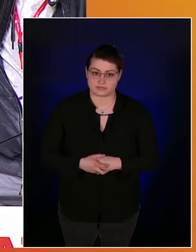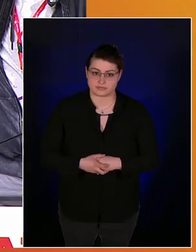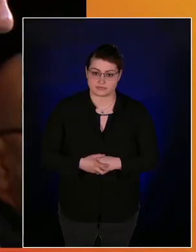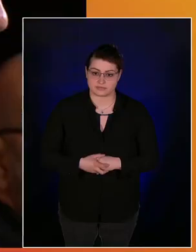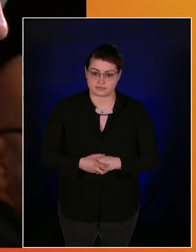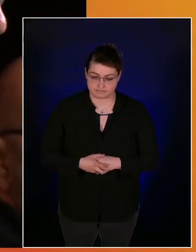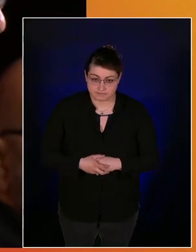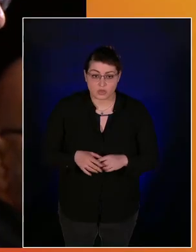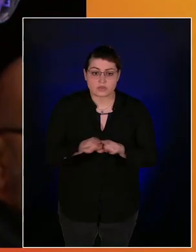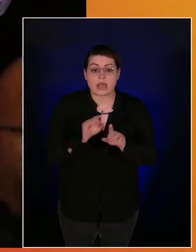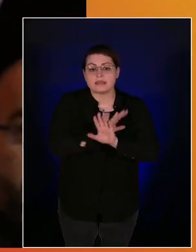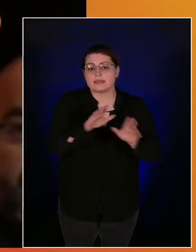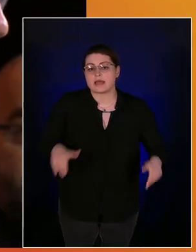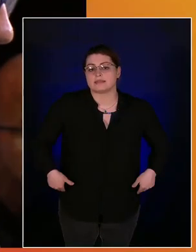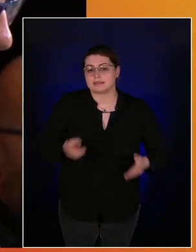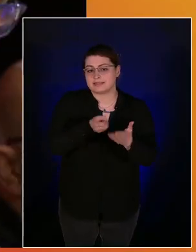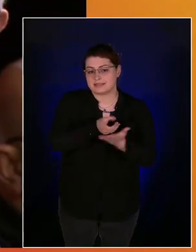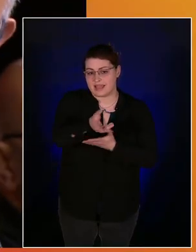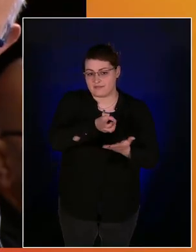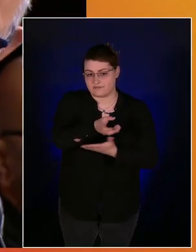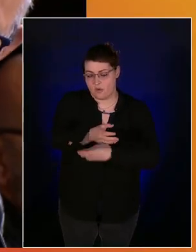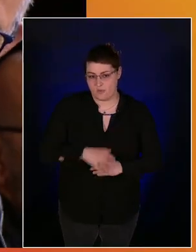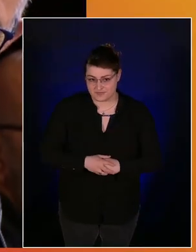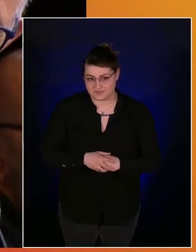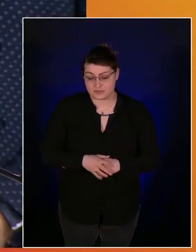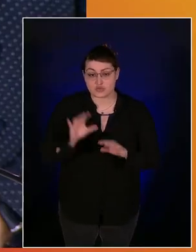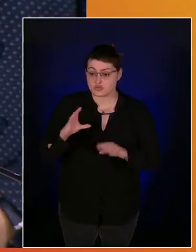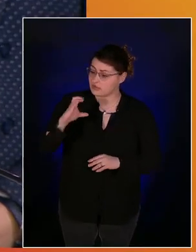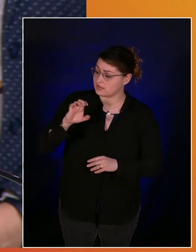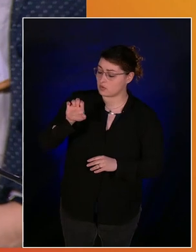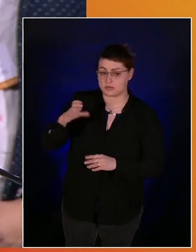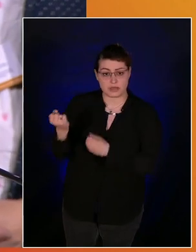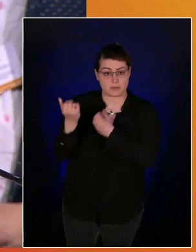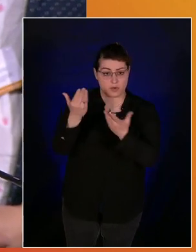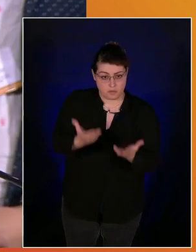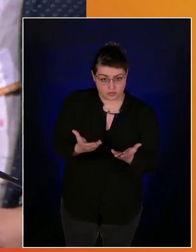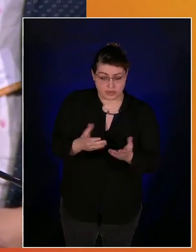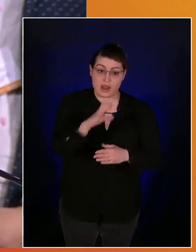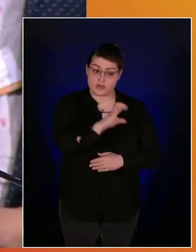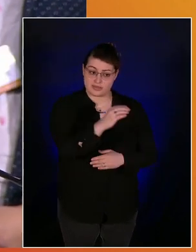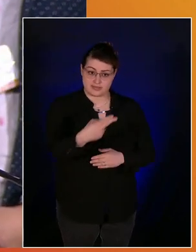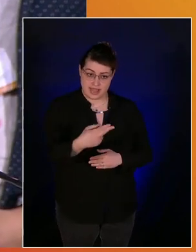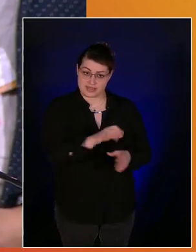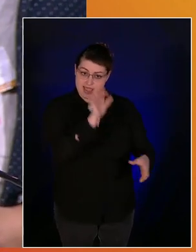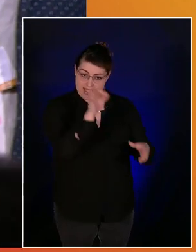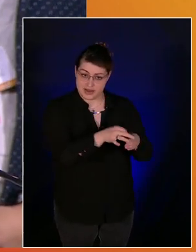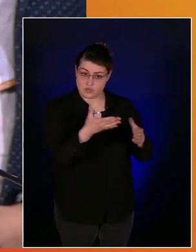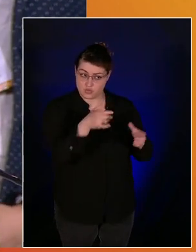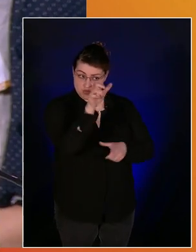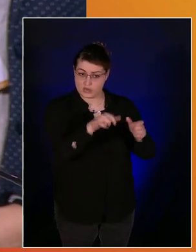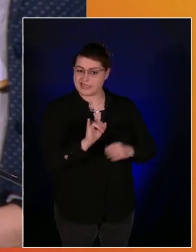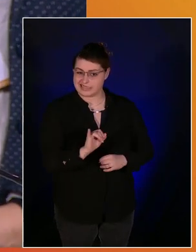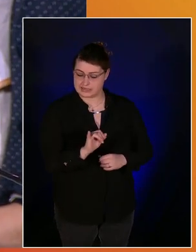Enfin, pour les dernières nouvelles, sur proposition de la CEC, le CCN a élu notre